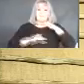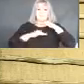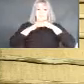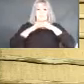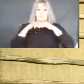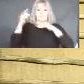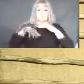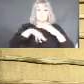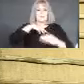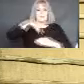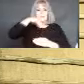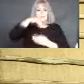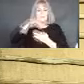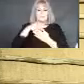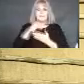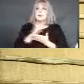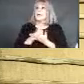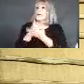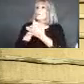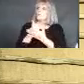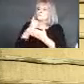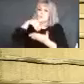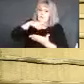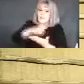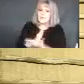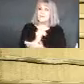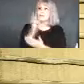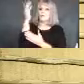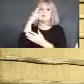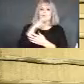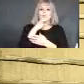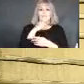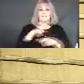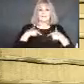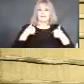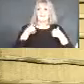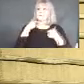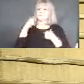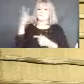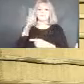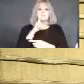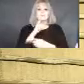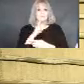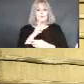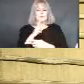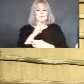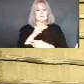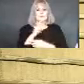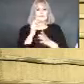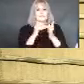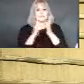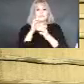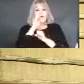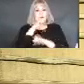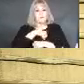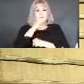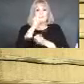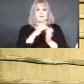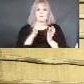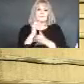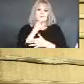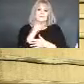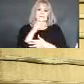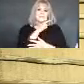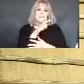u gees, en help ons om vir en saam met u te lewe, as 'n vervulling van u belofte, in die naam